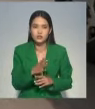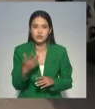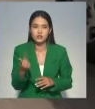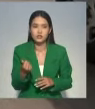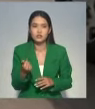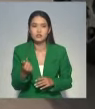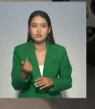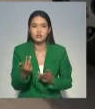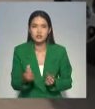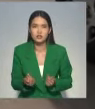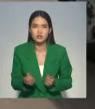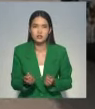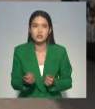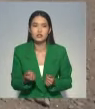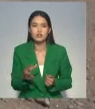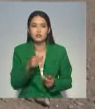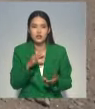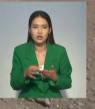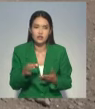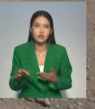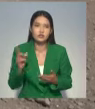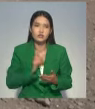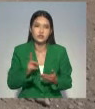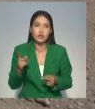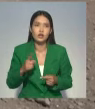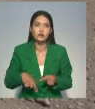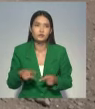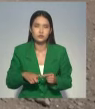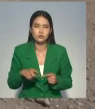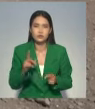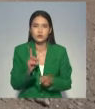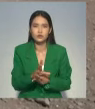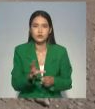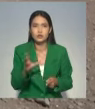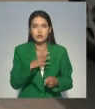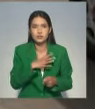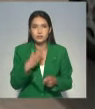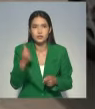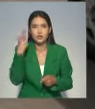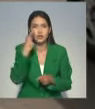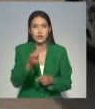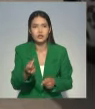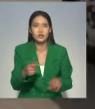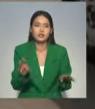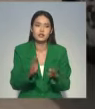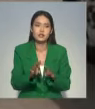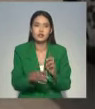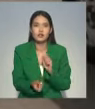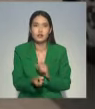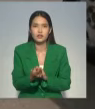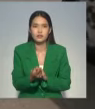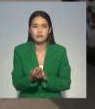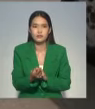шлаком, кирпичами. Скорые проехать не могут. Пожарные, около 300 домов, если не